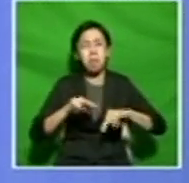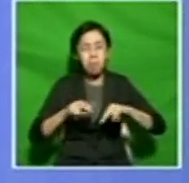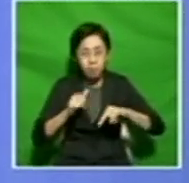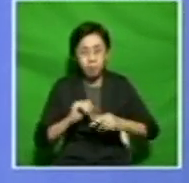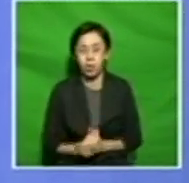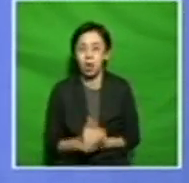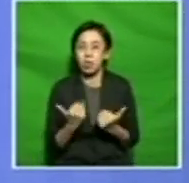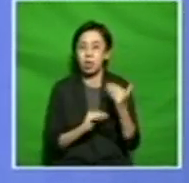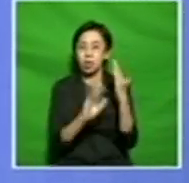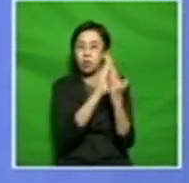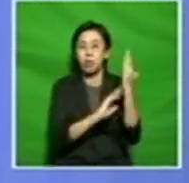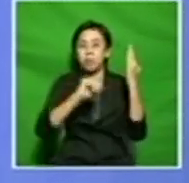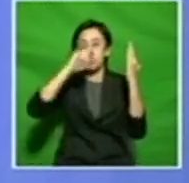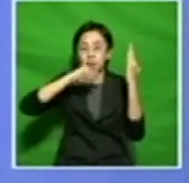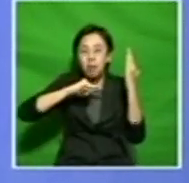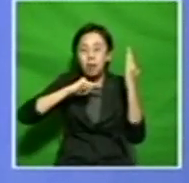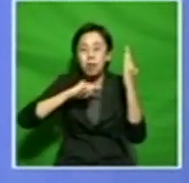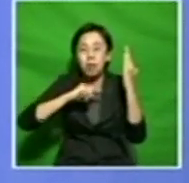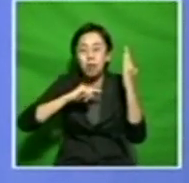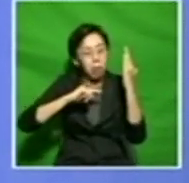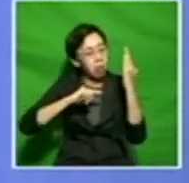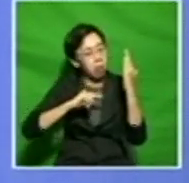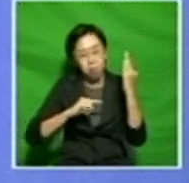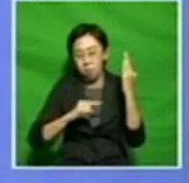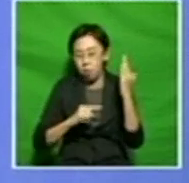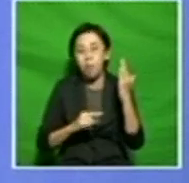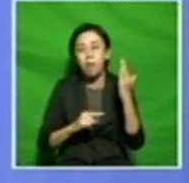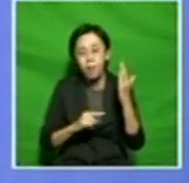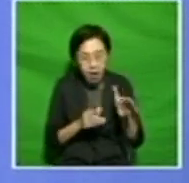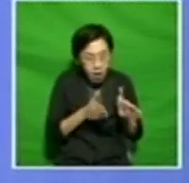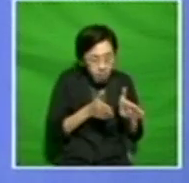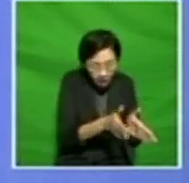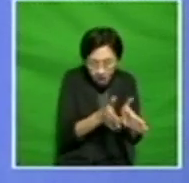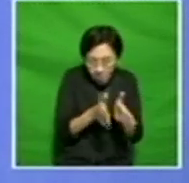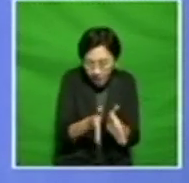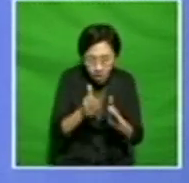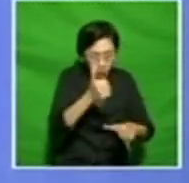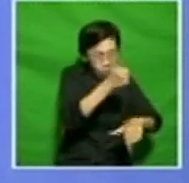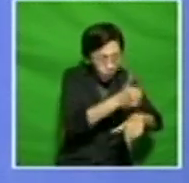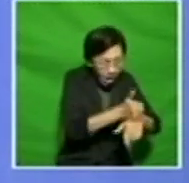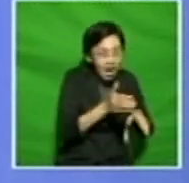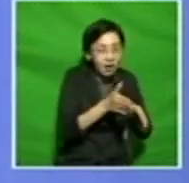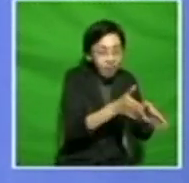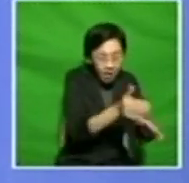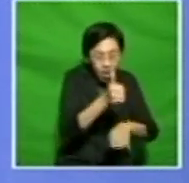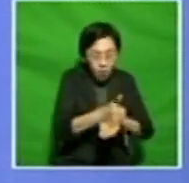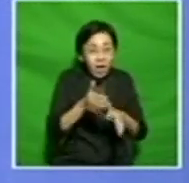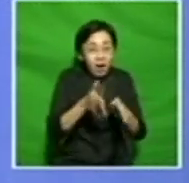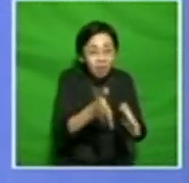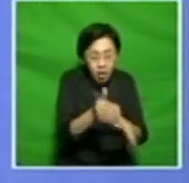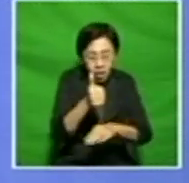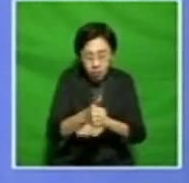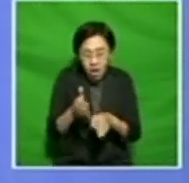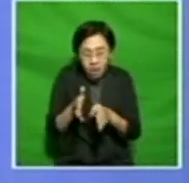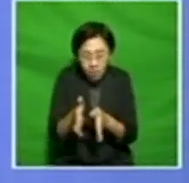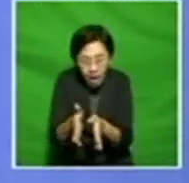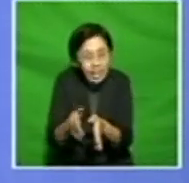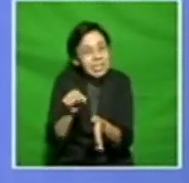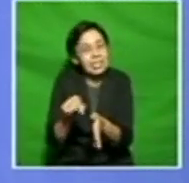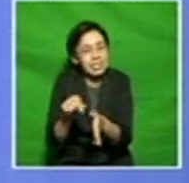แต่ครั้งนี้ทั่วราชอาณาจักรจึงได้มีการแยกหัวหน้าผู้รับผิดชอบคำนี้เป็นคำในกฎหมาย